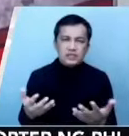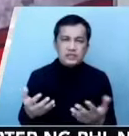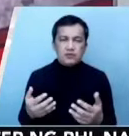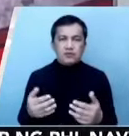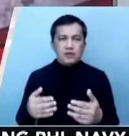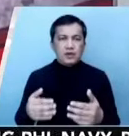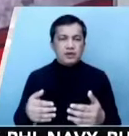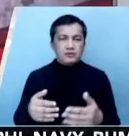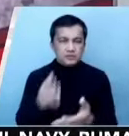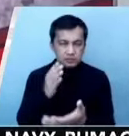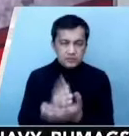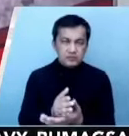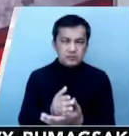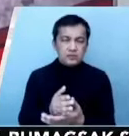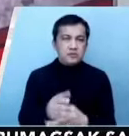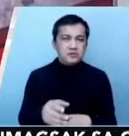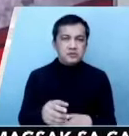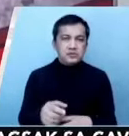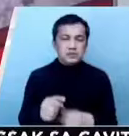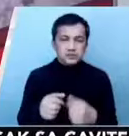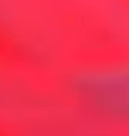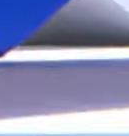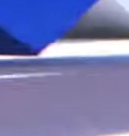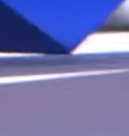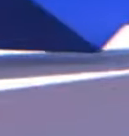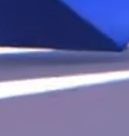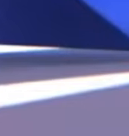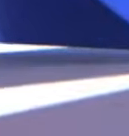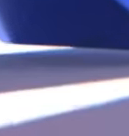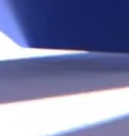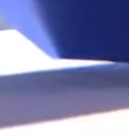ayon sa Pangulo. Nakatutok si Joseph Moro.